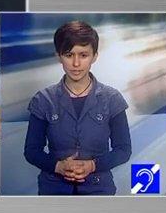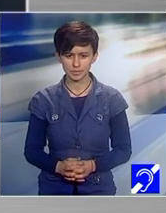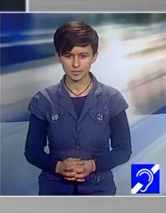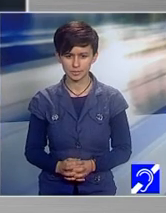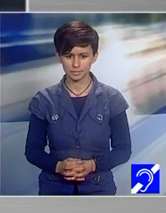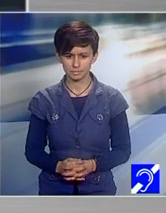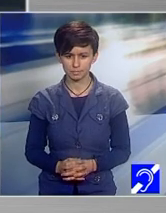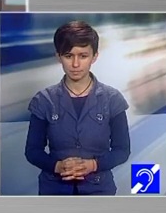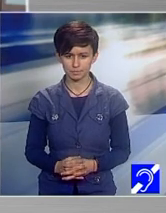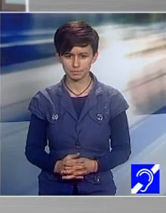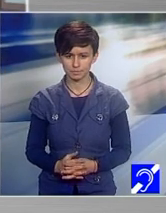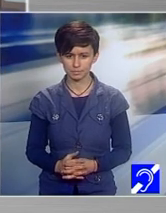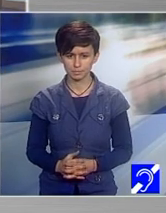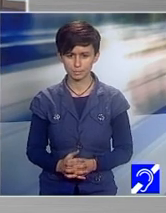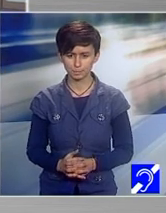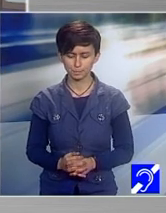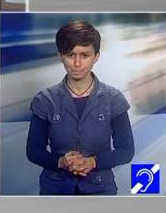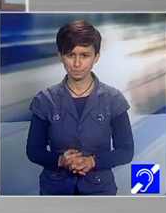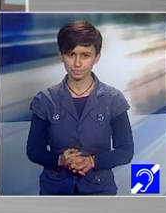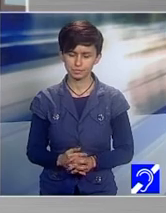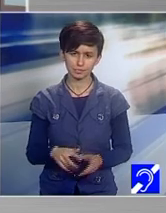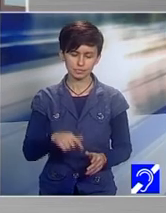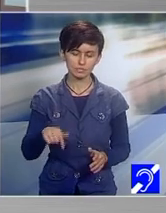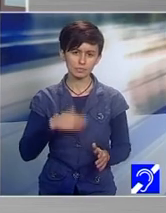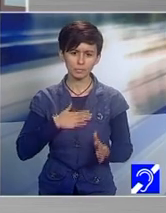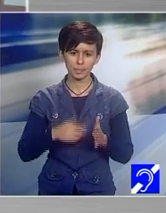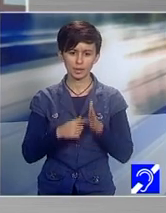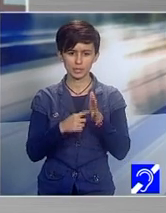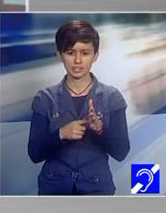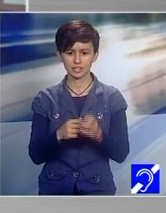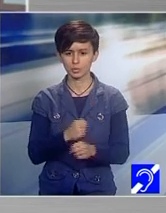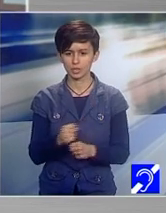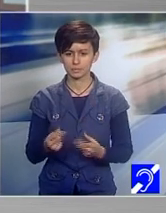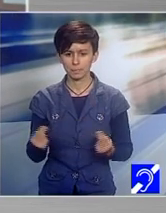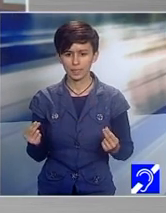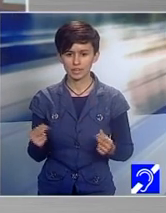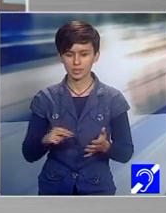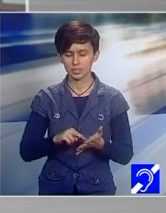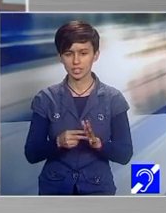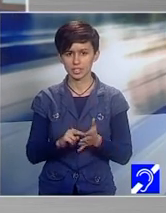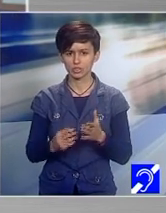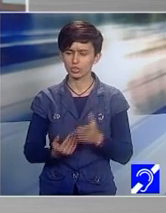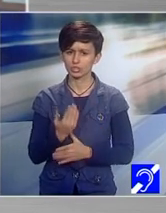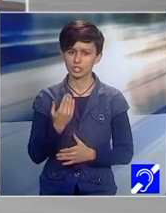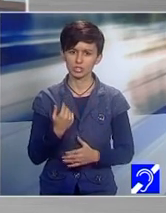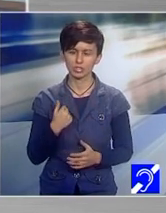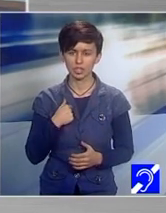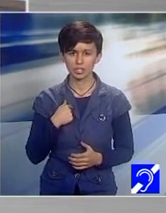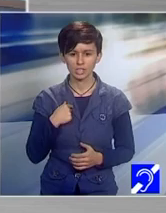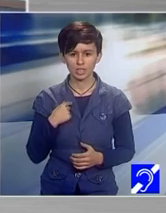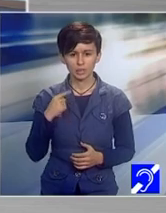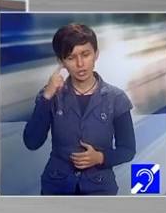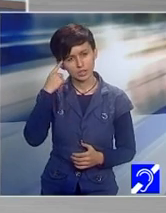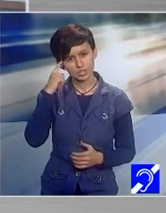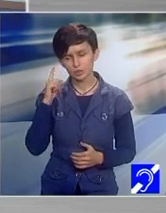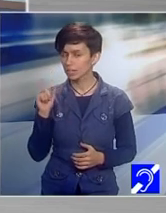Găsim o mulțime de produse noi, de tehnologii noi. Sunt absolut convins că nu va fi cu nimic mai